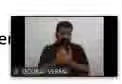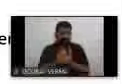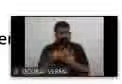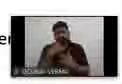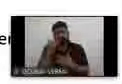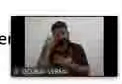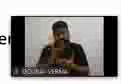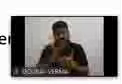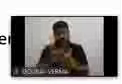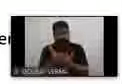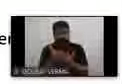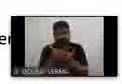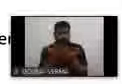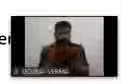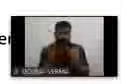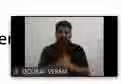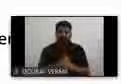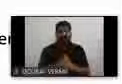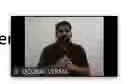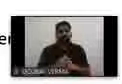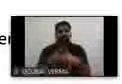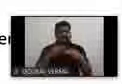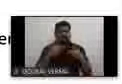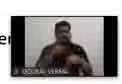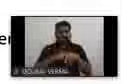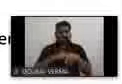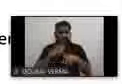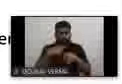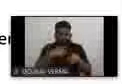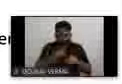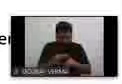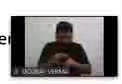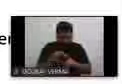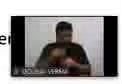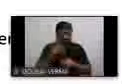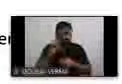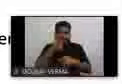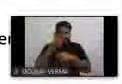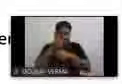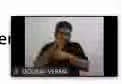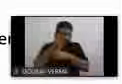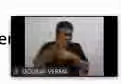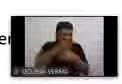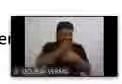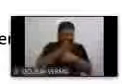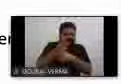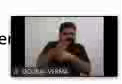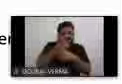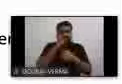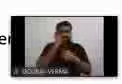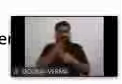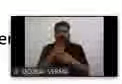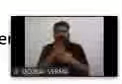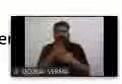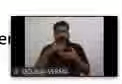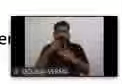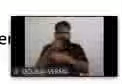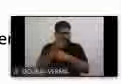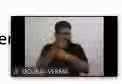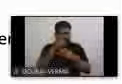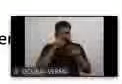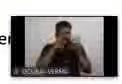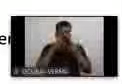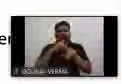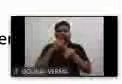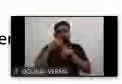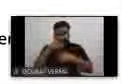कि हर एक टाइम जब हम कर रहे हैं तो वीडियोस लेना वेरी इंपॉर्टेंट है, क्योंकि यू कैन गो बैक इनटू द वीडियो